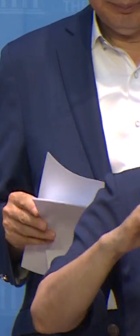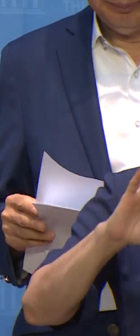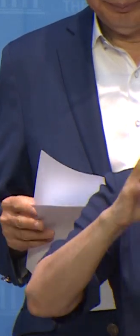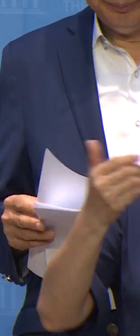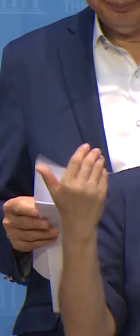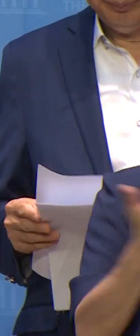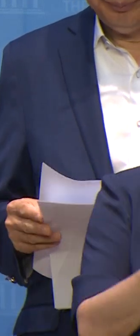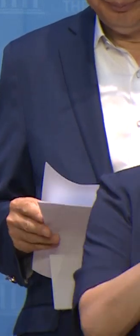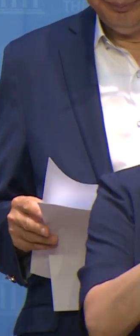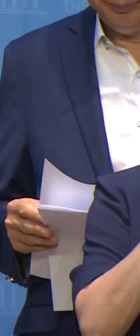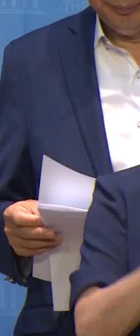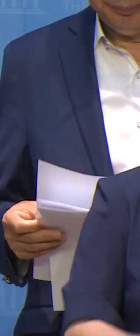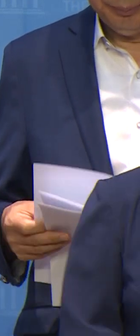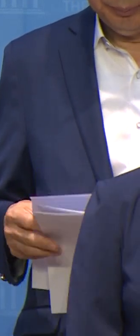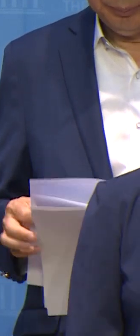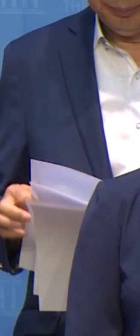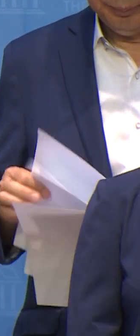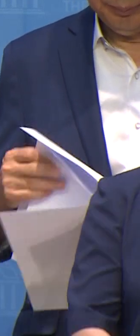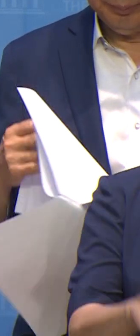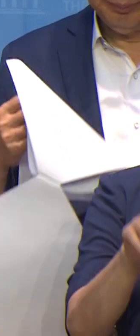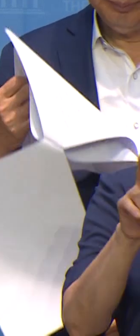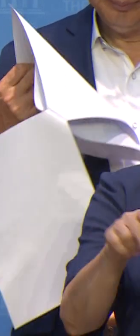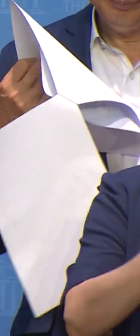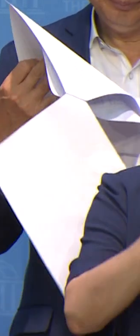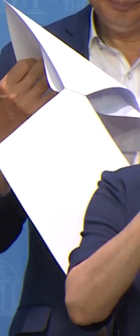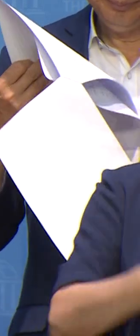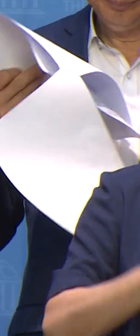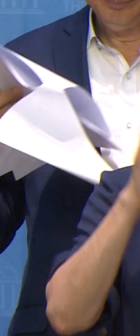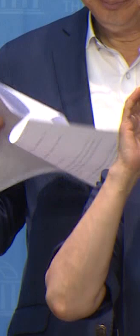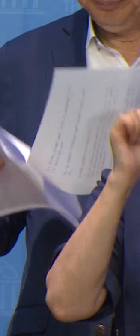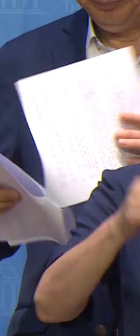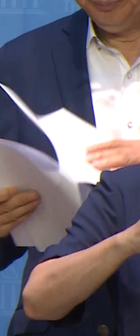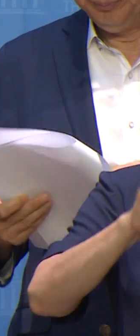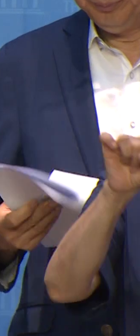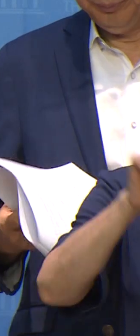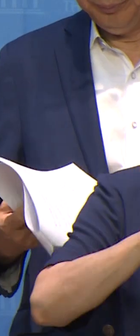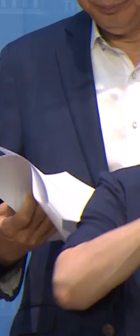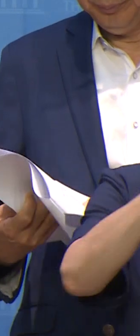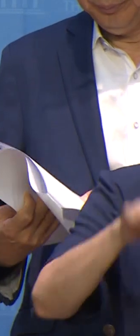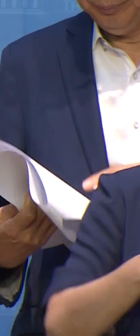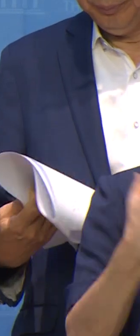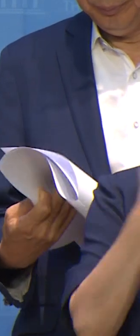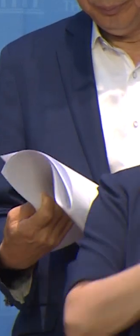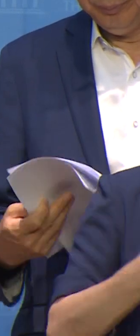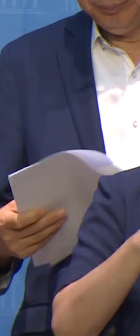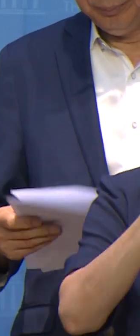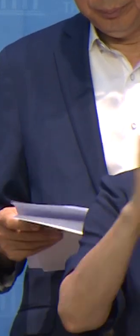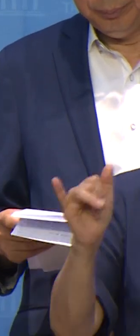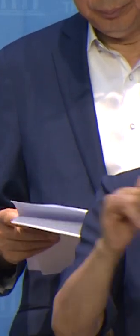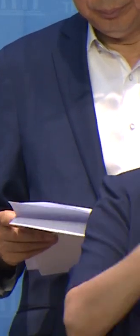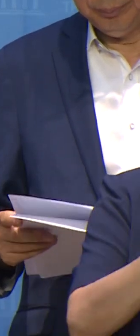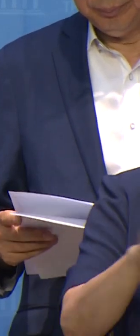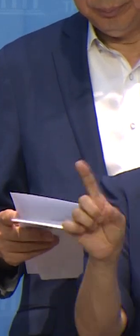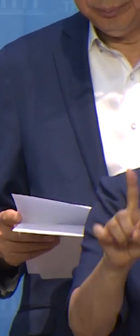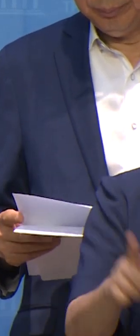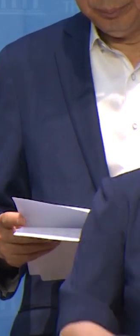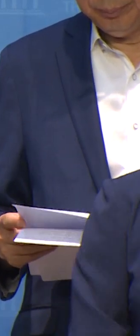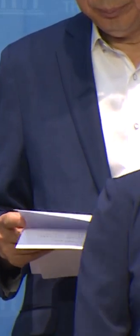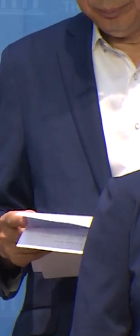세력인 것입니까? 지금 윤 대통령의 국정운영에 대해 걱정하는 국민은 또